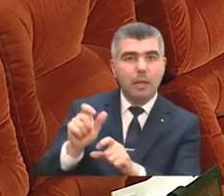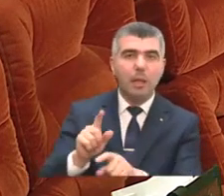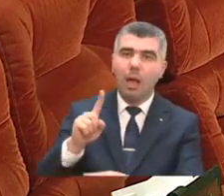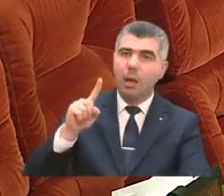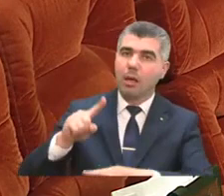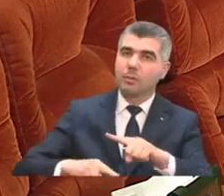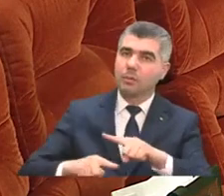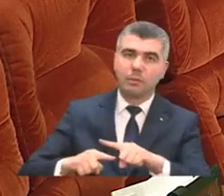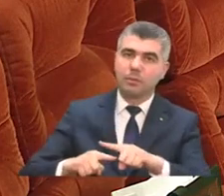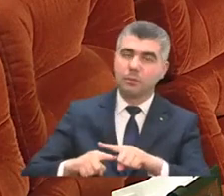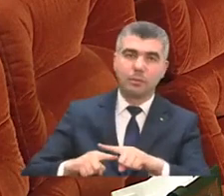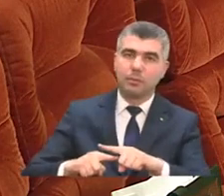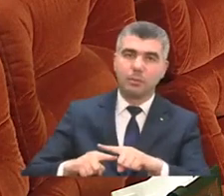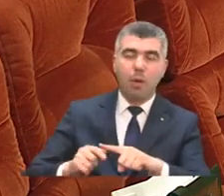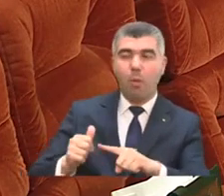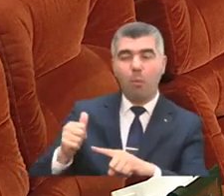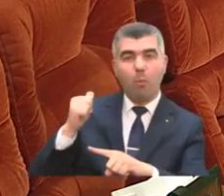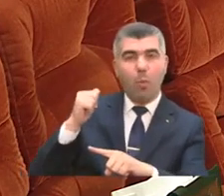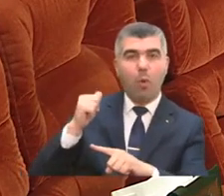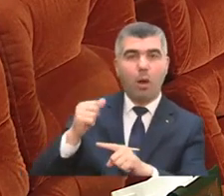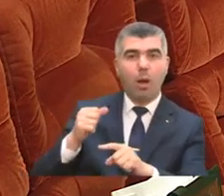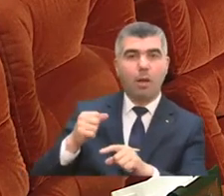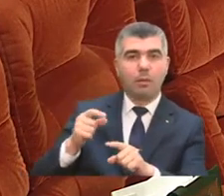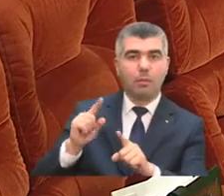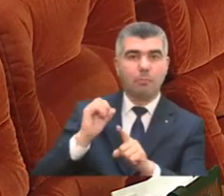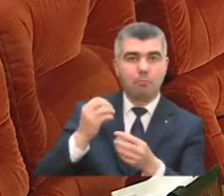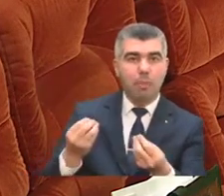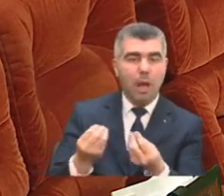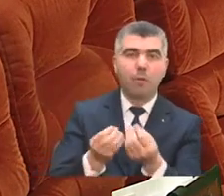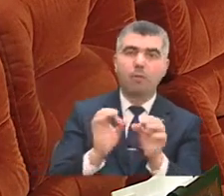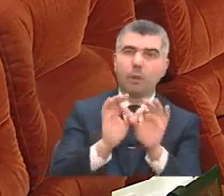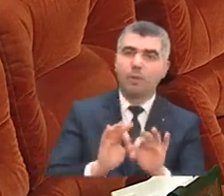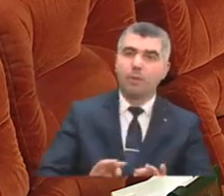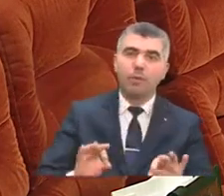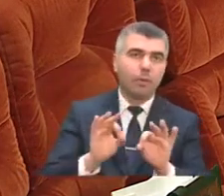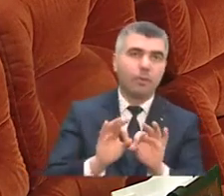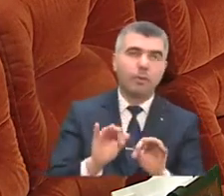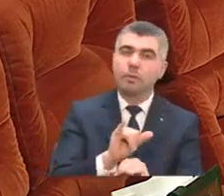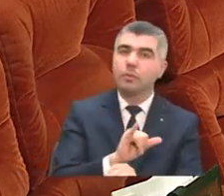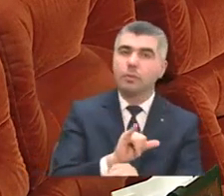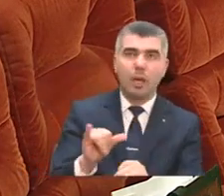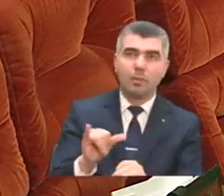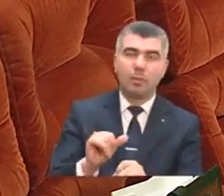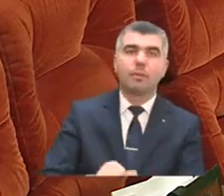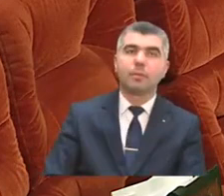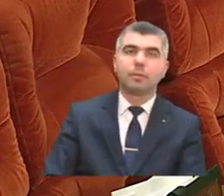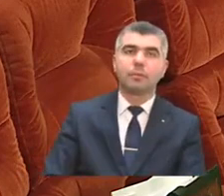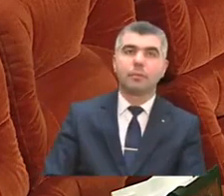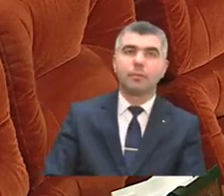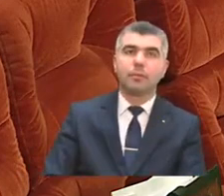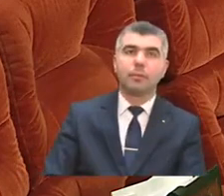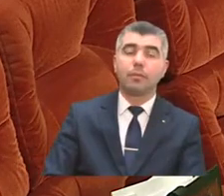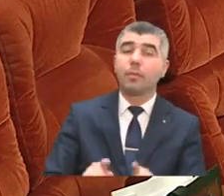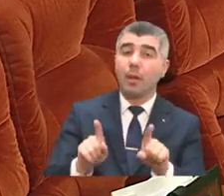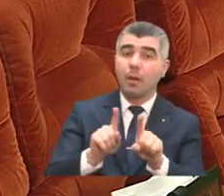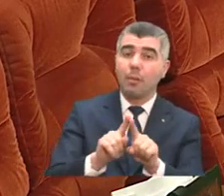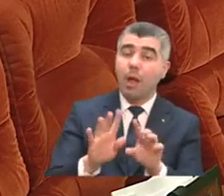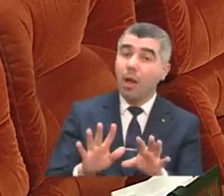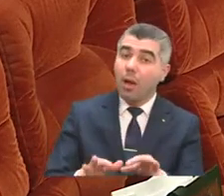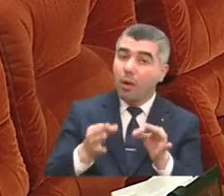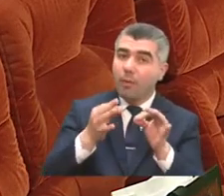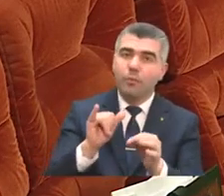المواطنين وغير مؤهلة وما يمكنش زعما نبنيو عليها باش ننقلوا الناس. فتبقى الحل